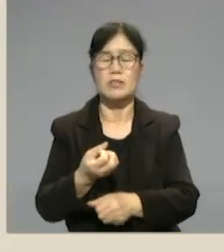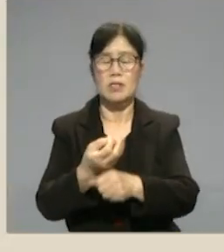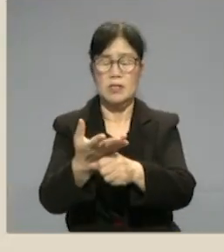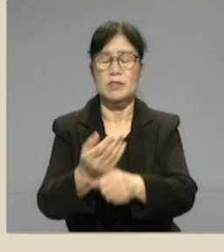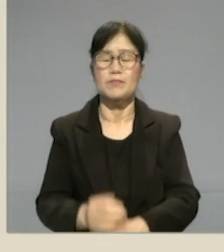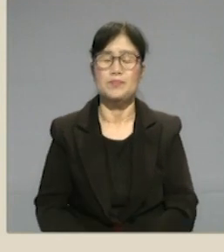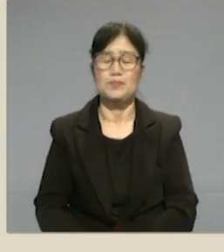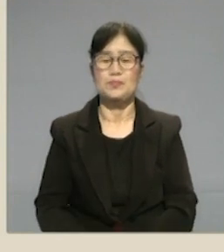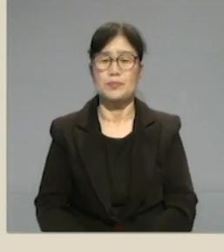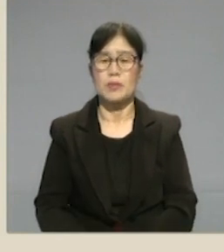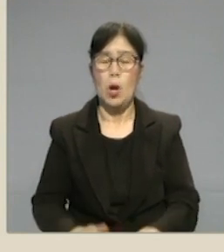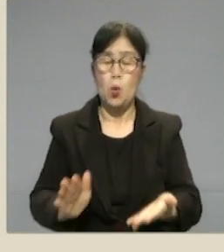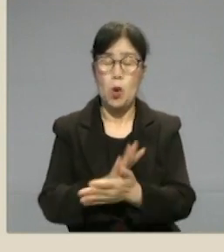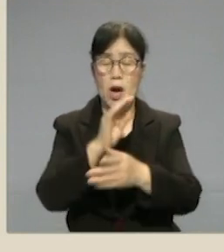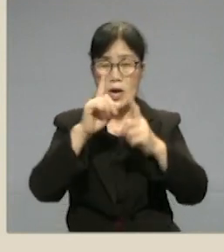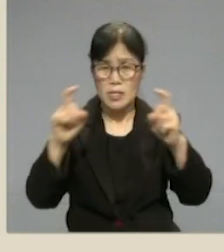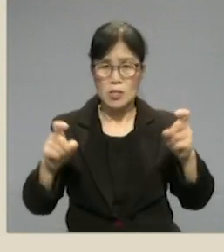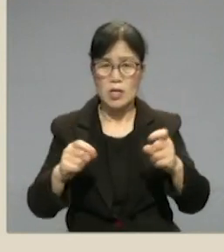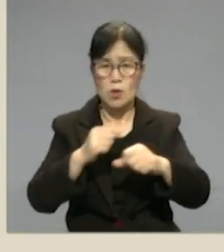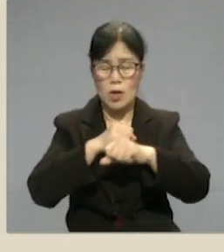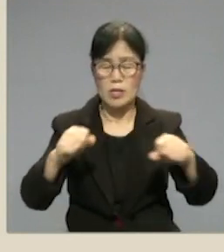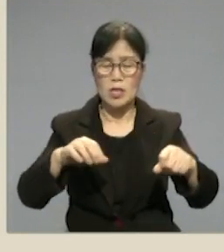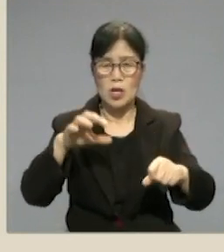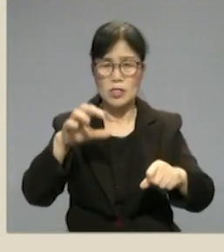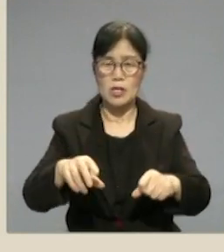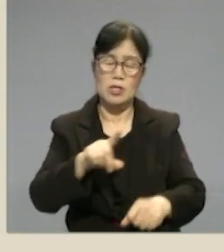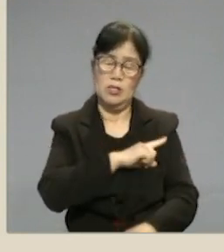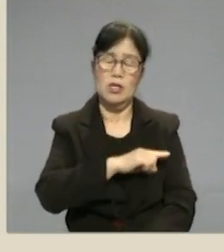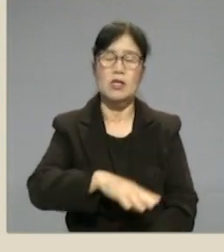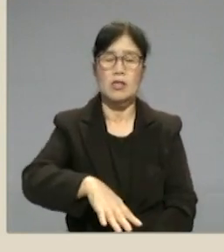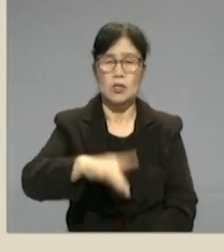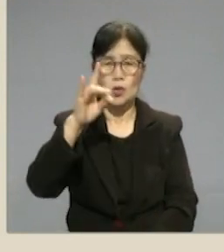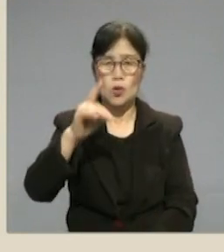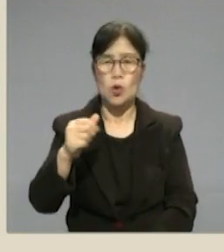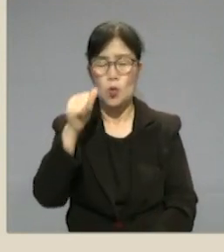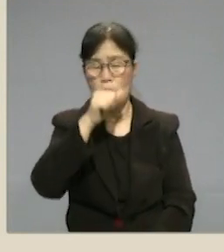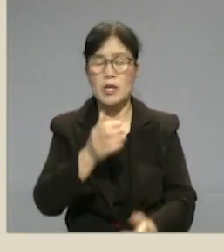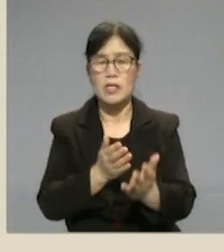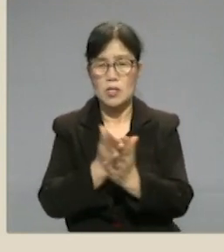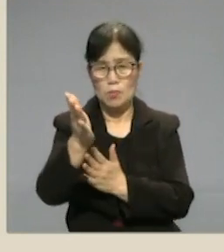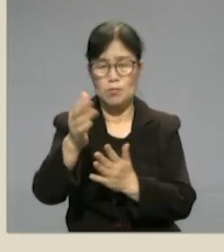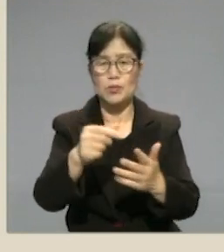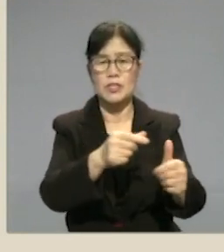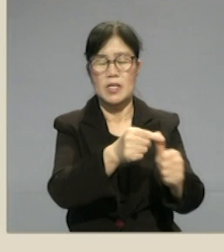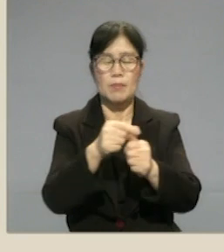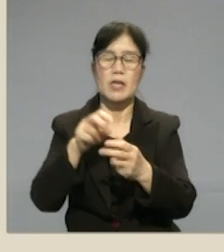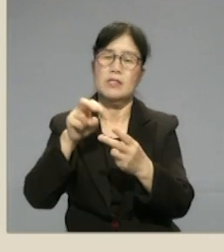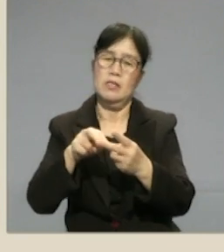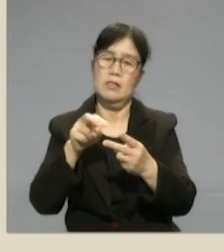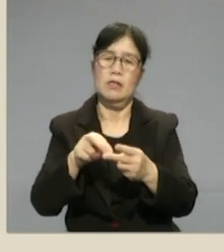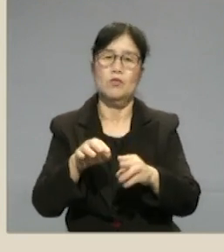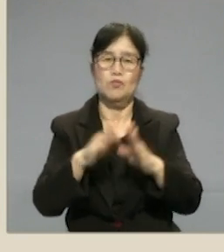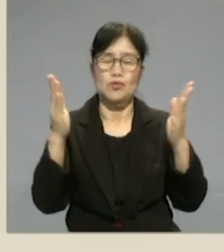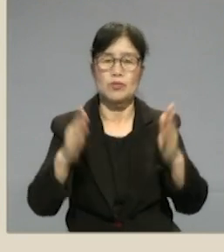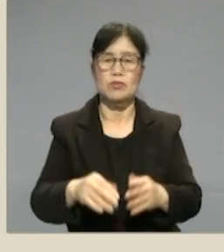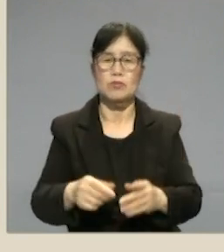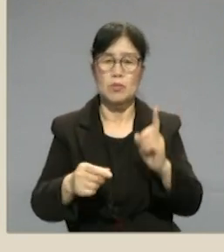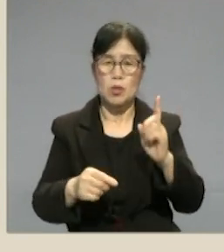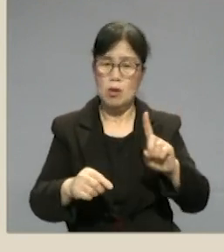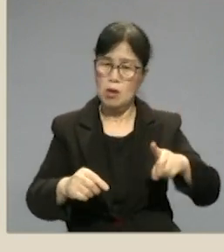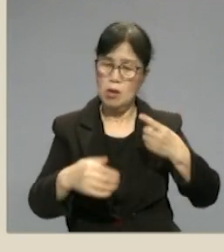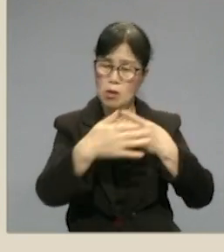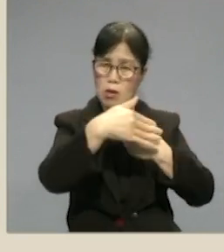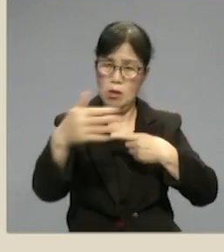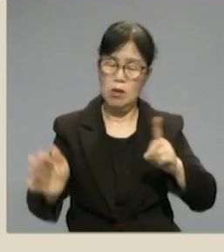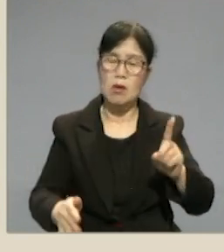열리는 반려마루 화성에는 광역지방자치단체 최초로 고양이 전문 입양센터도 문을 엽니다. 한 번에 고양이